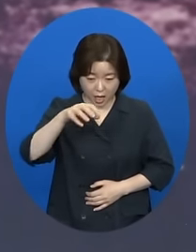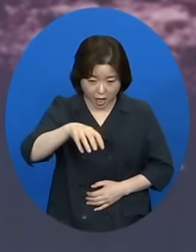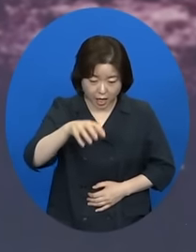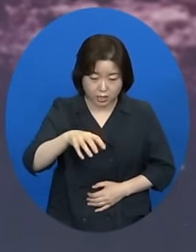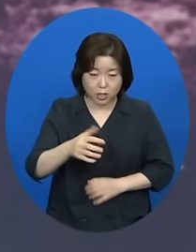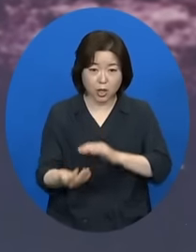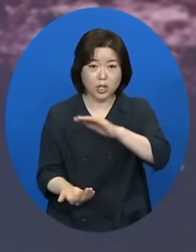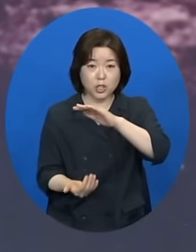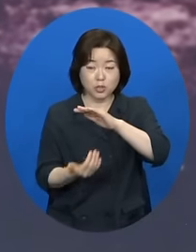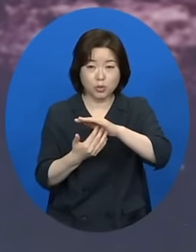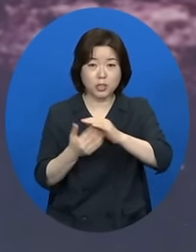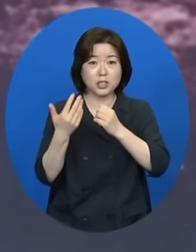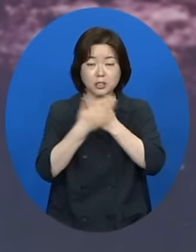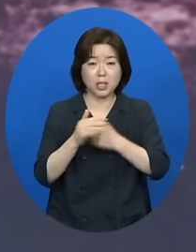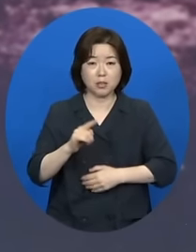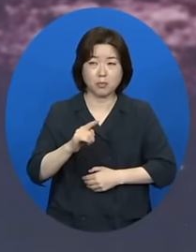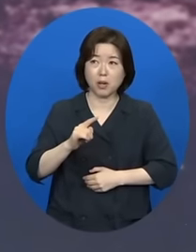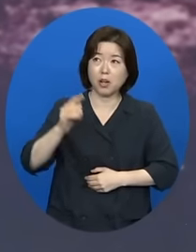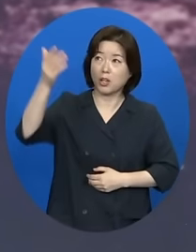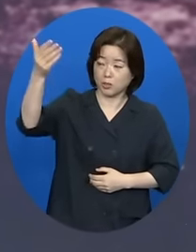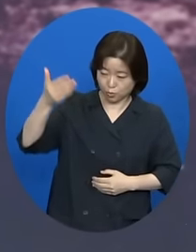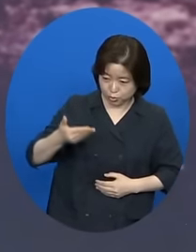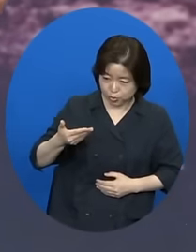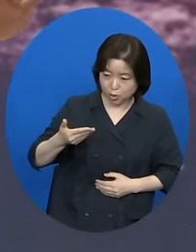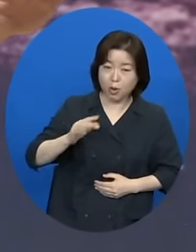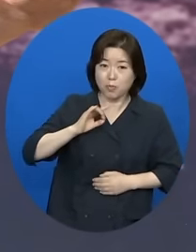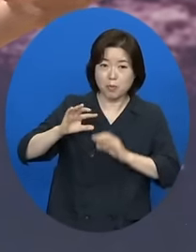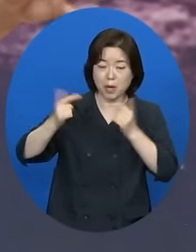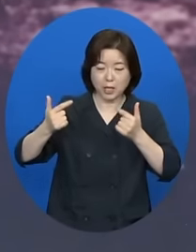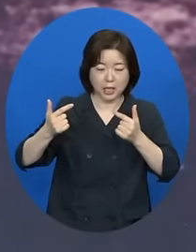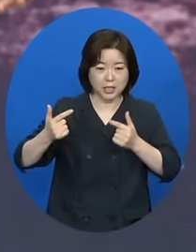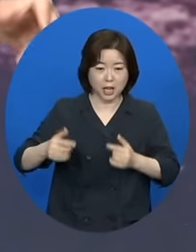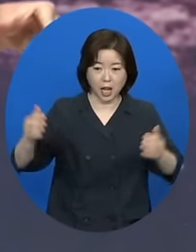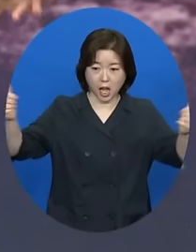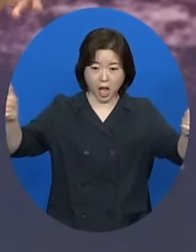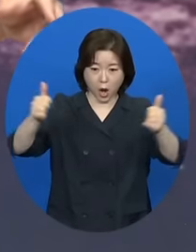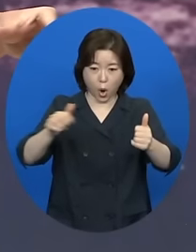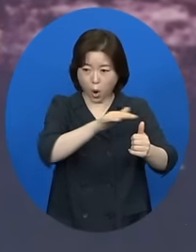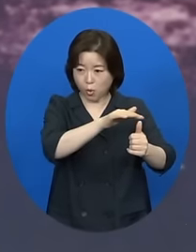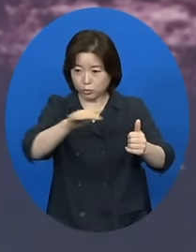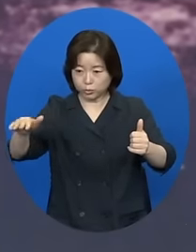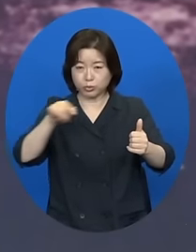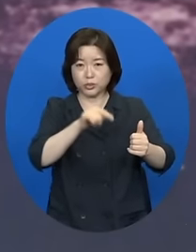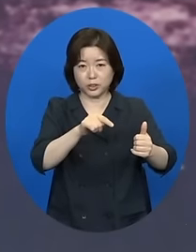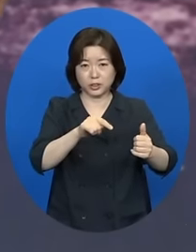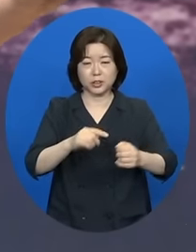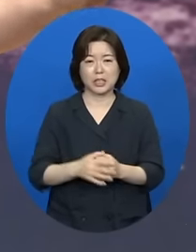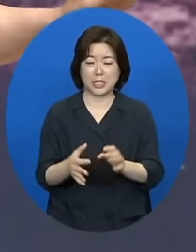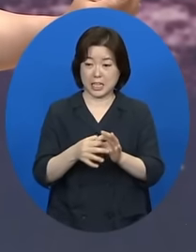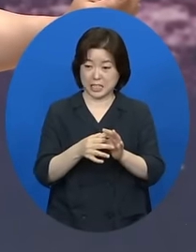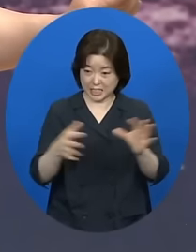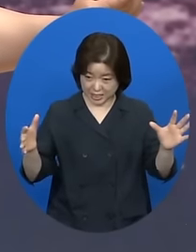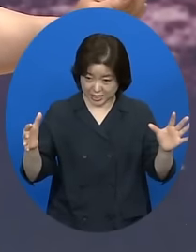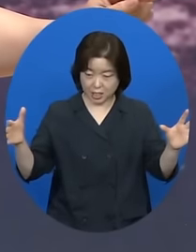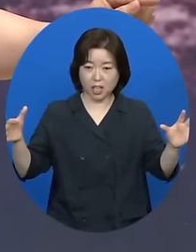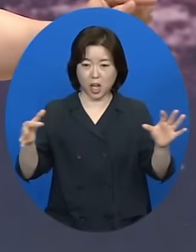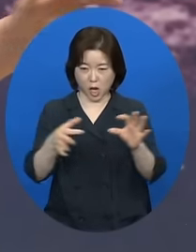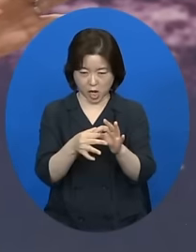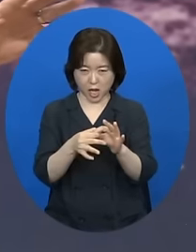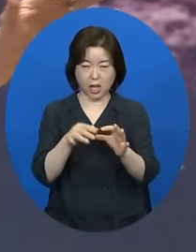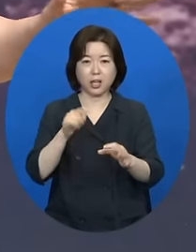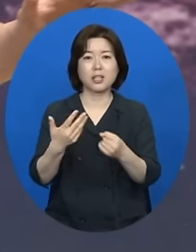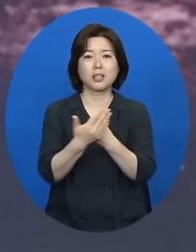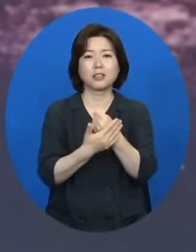수직적인 차원만이 아니고 이제는 수평적인 차원에서 끊어졌던 관계를 이어가게 하시는